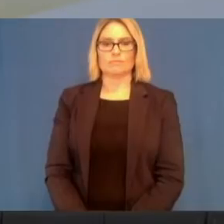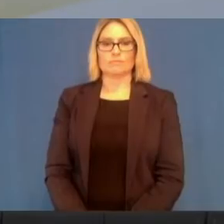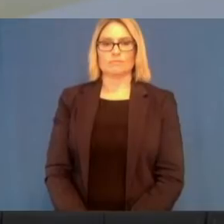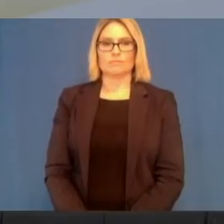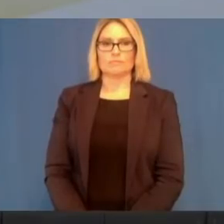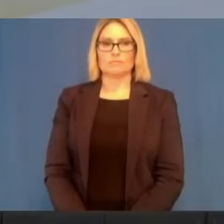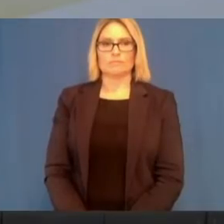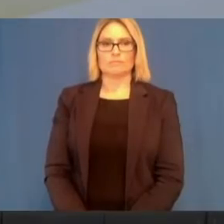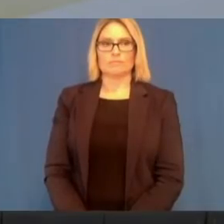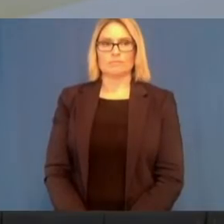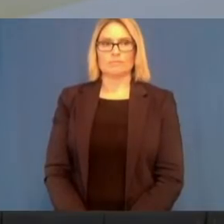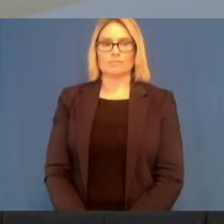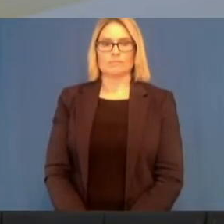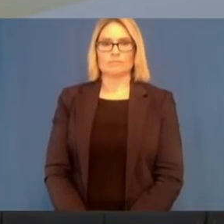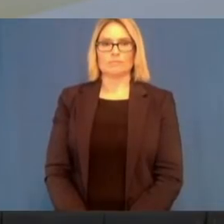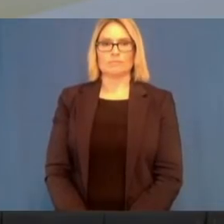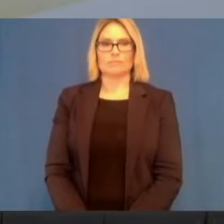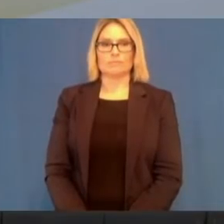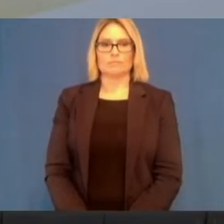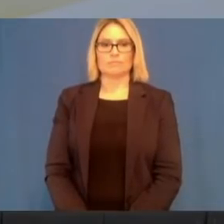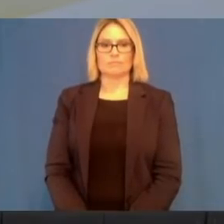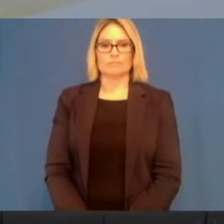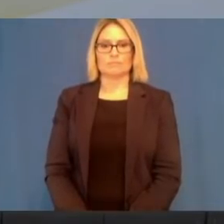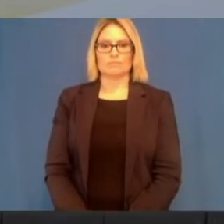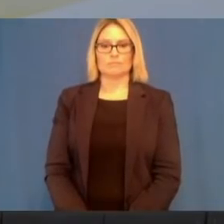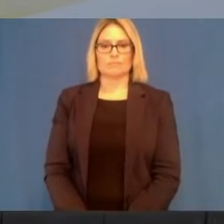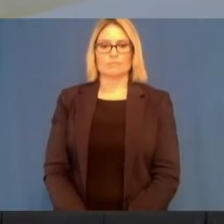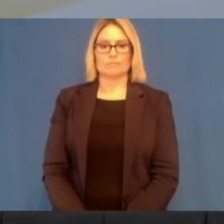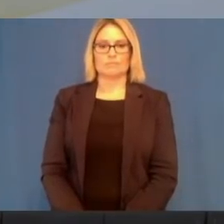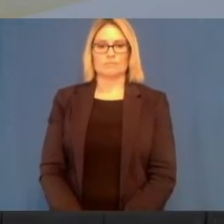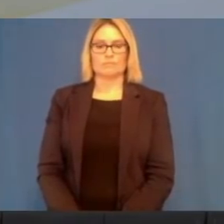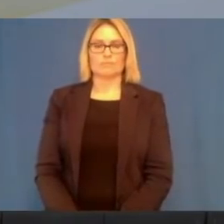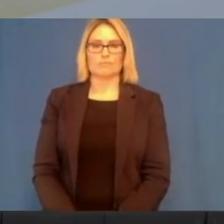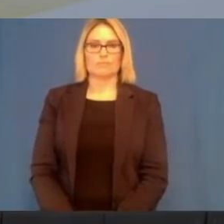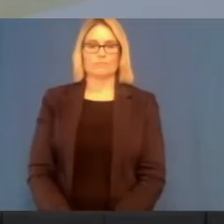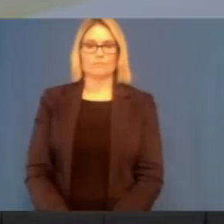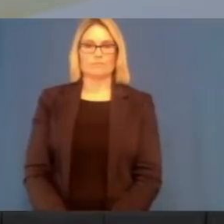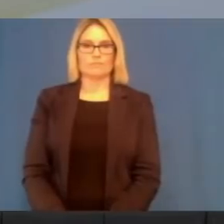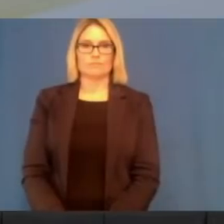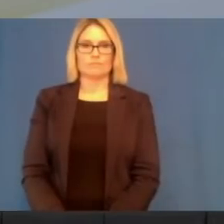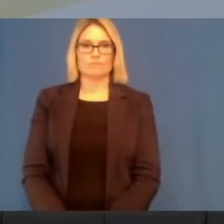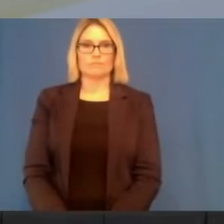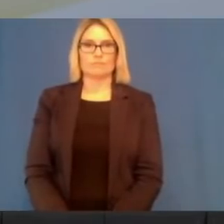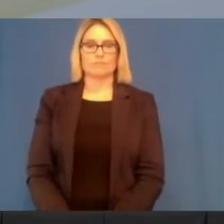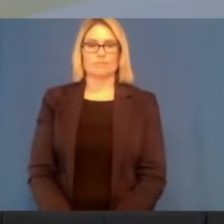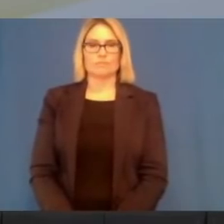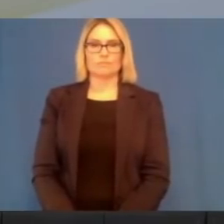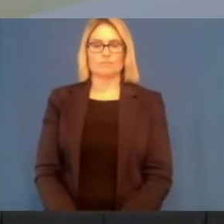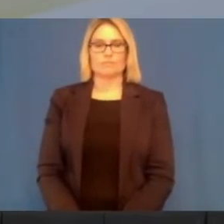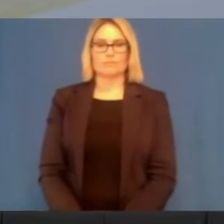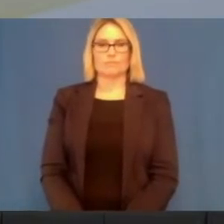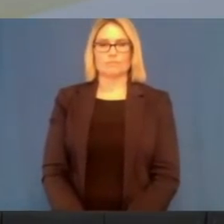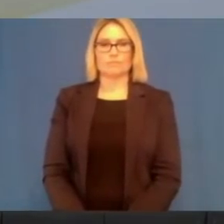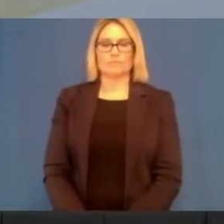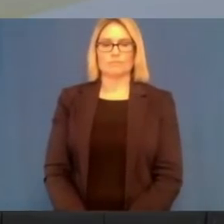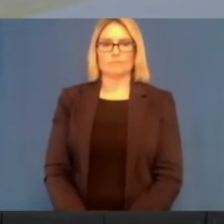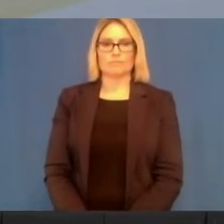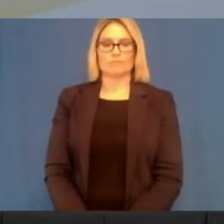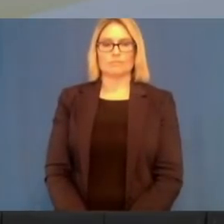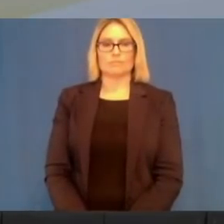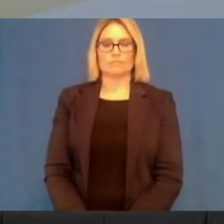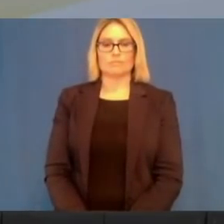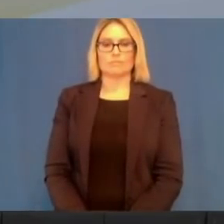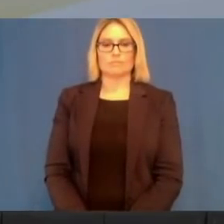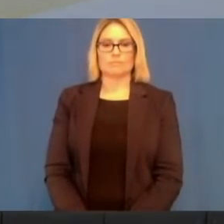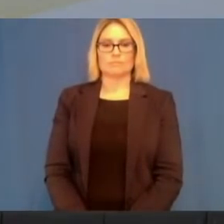heures, pour augmenter les tests, de s'assurer qu'on peut